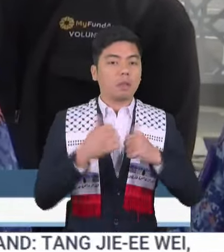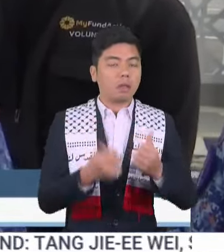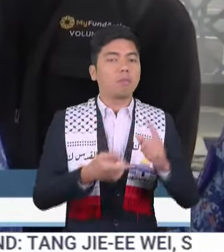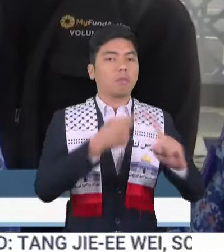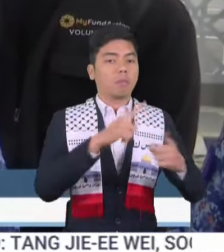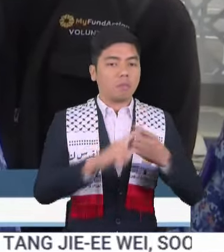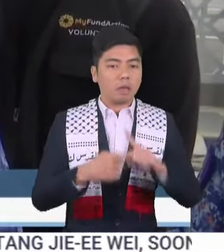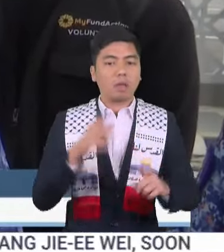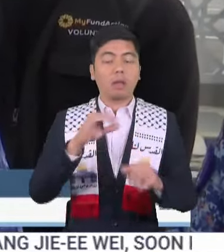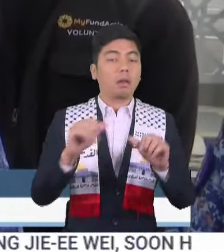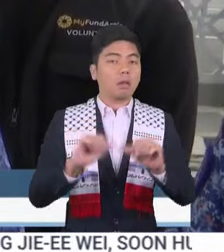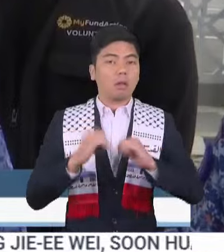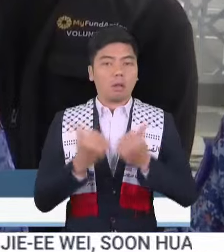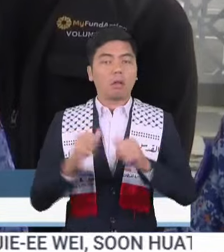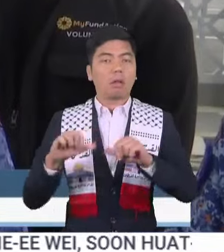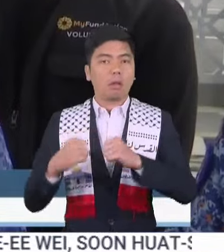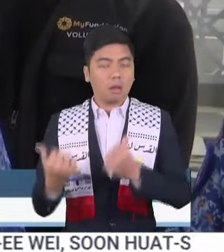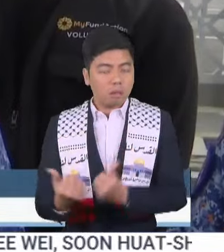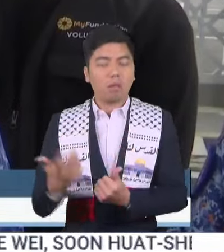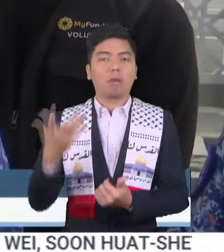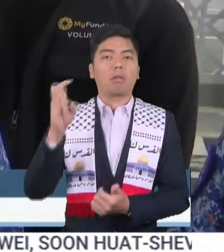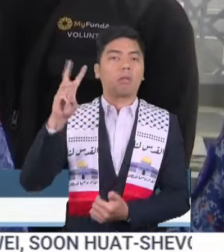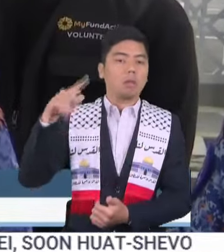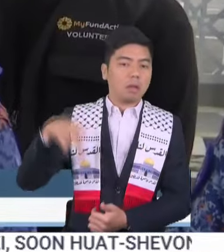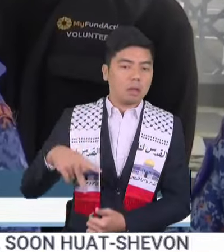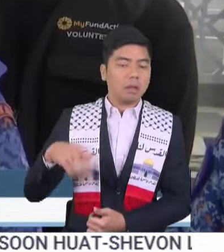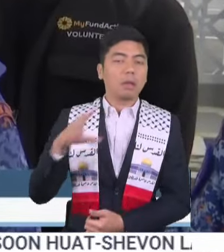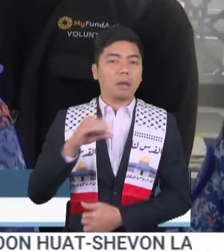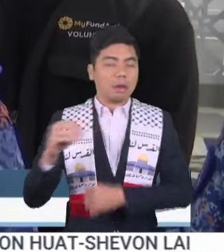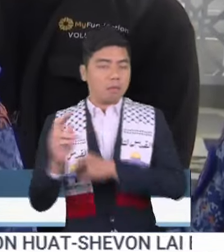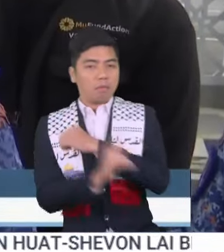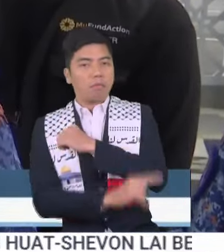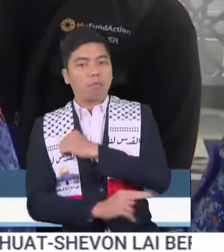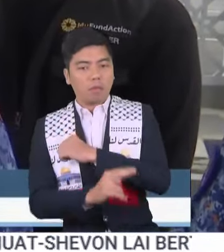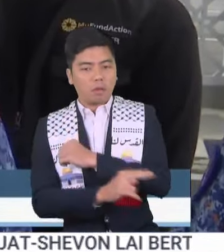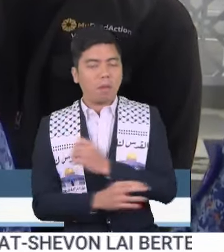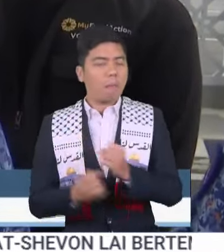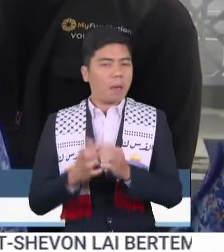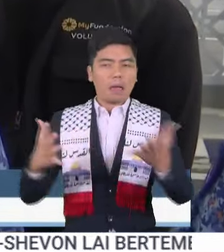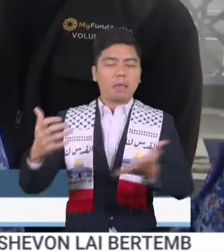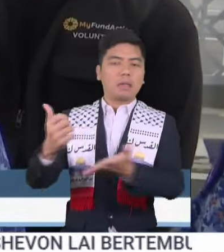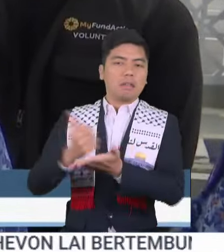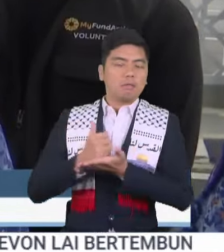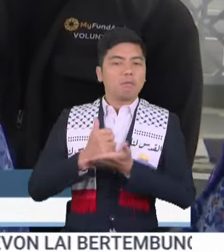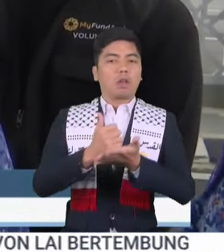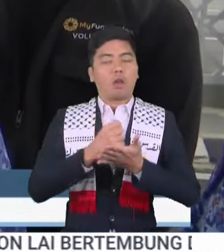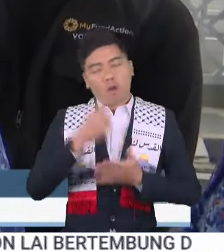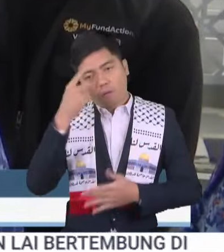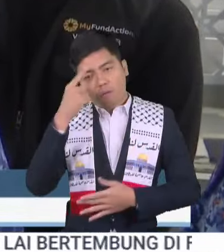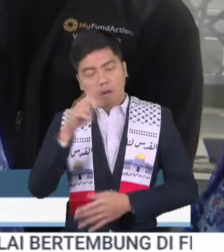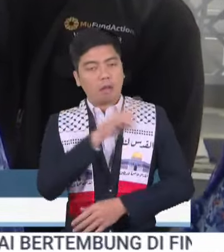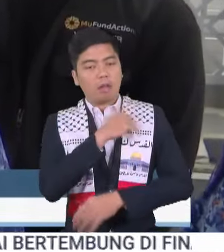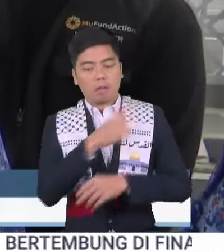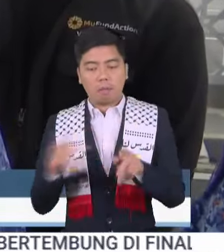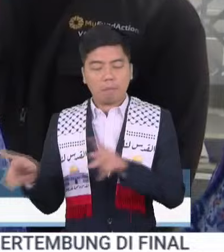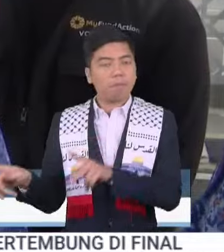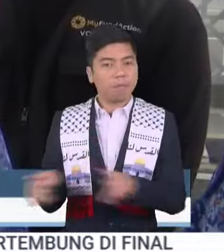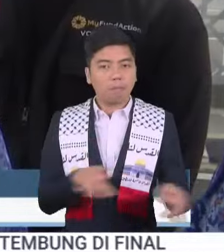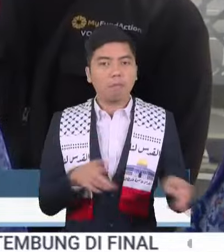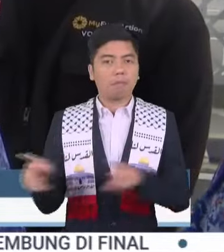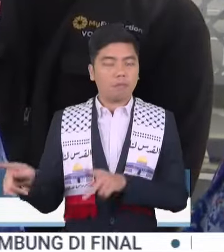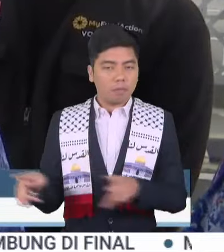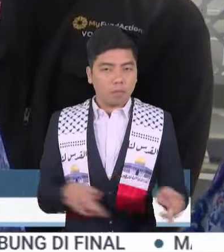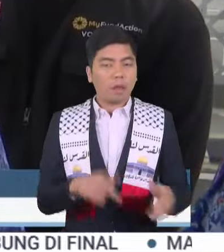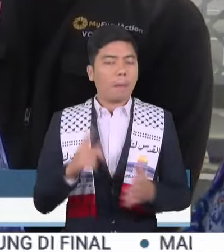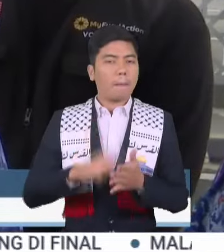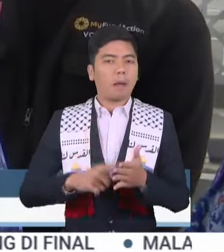dan agensi-agensi di federal dengan state banyak membantu dari segi strength, logistik dan apa-apa